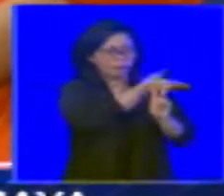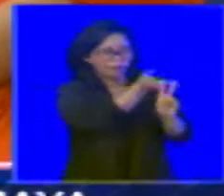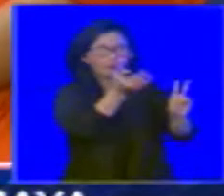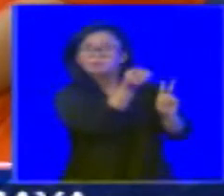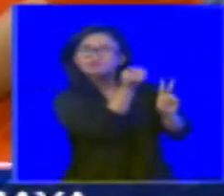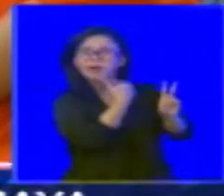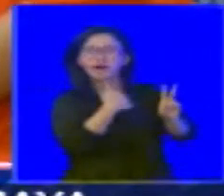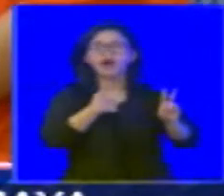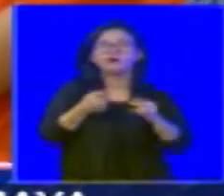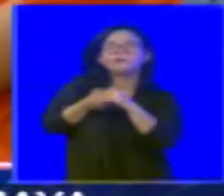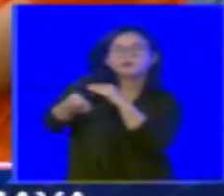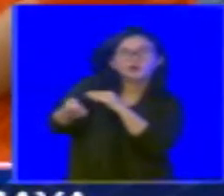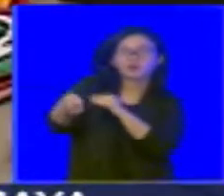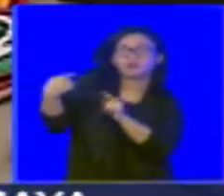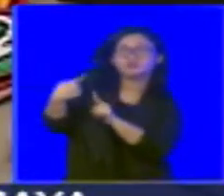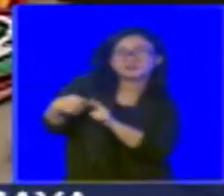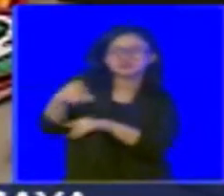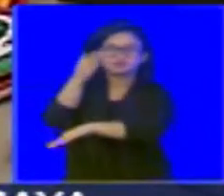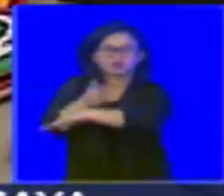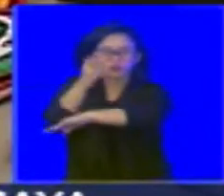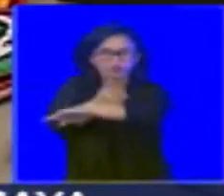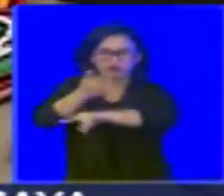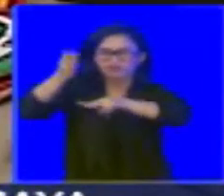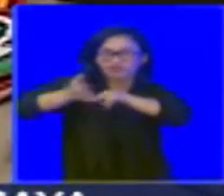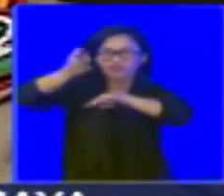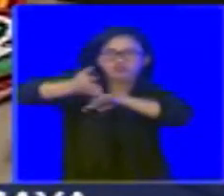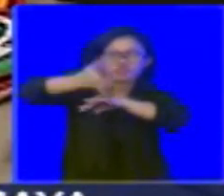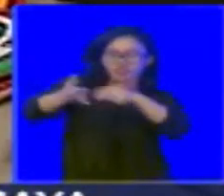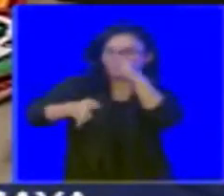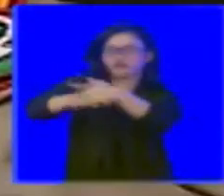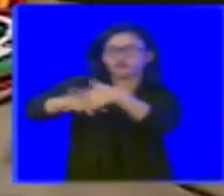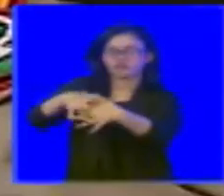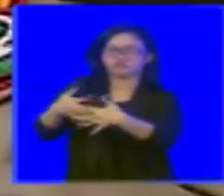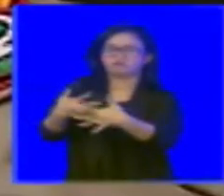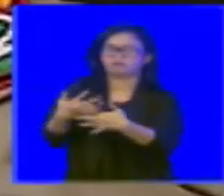pembunuhan atau mutilasi ini, apakah ada kejiwaan lain yang memang harus kita dalami lagi.